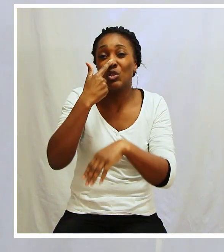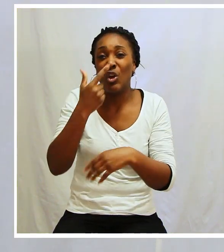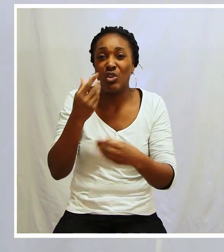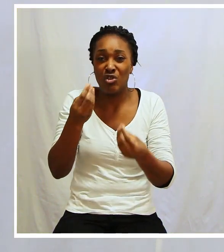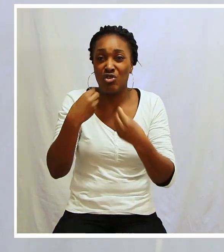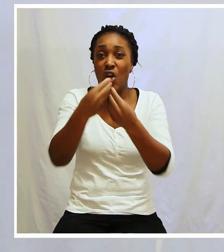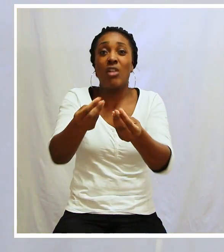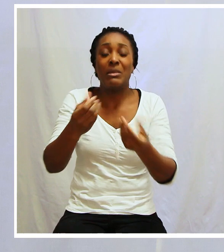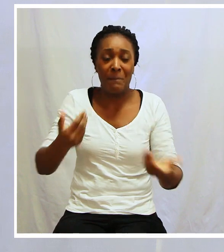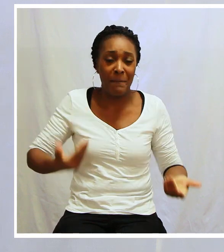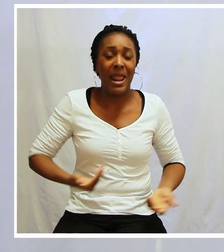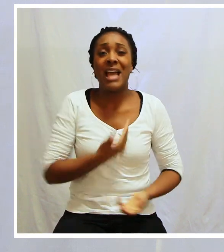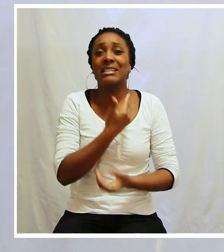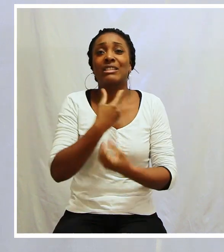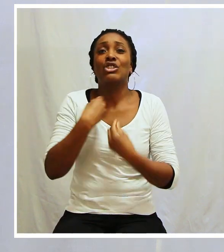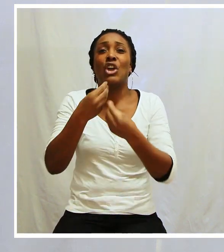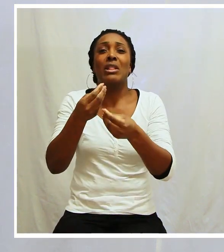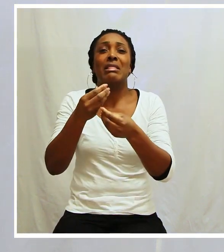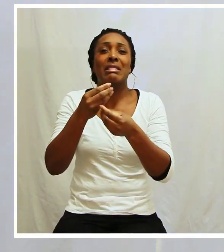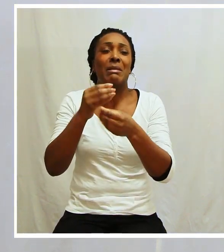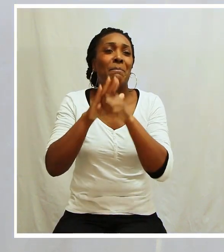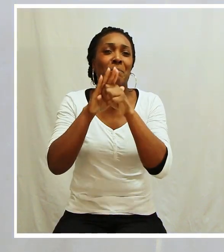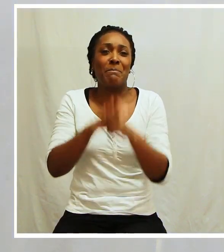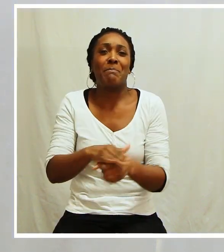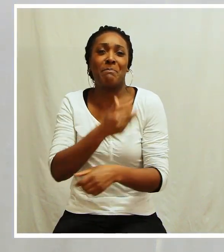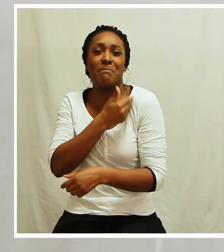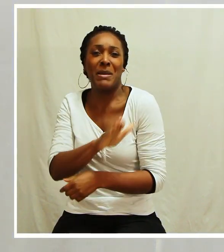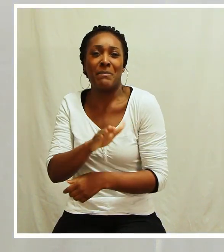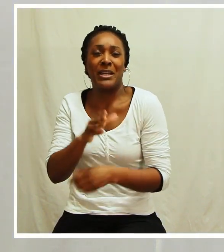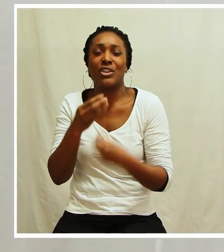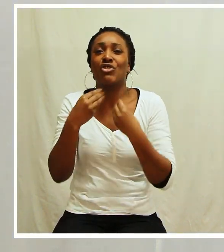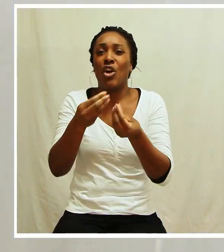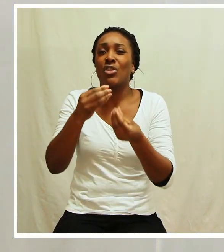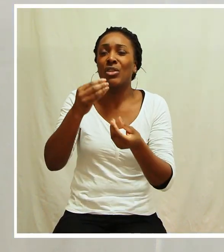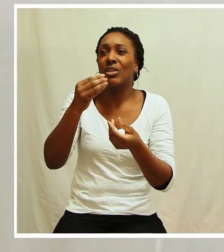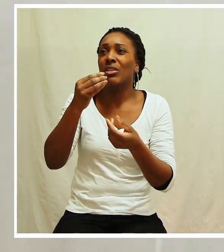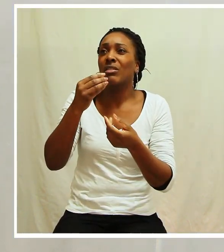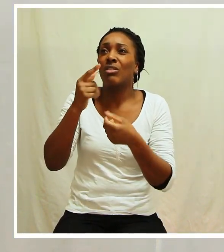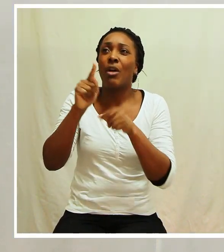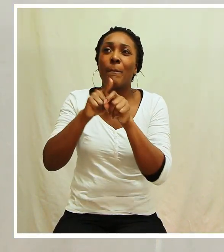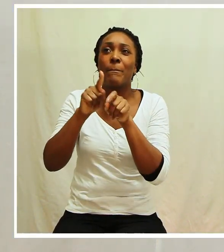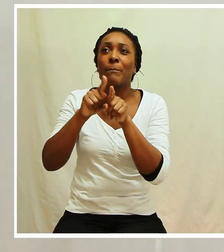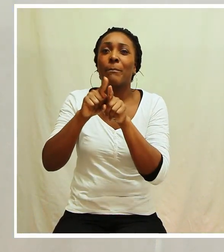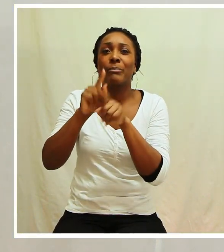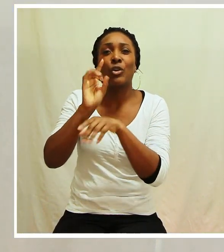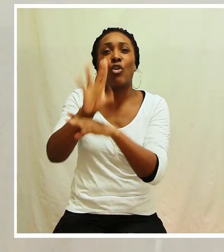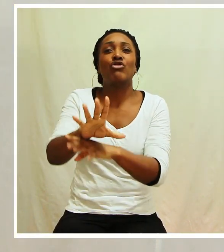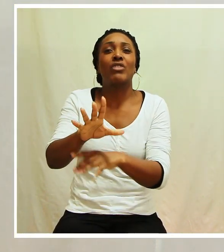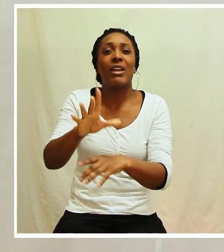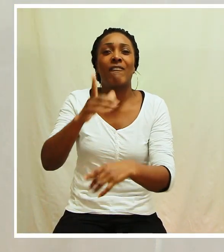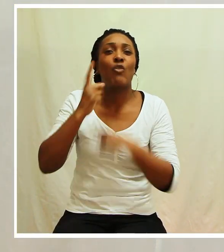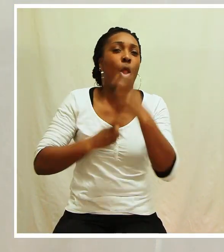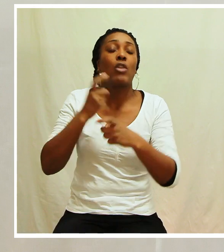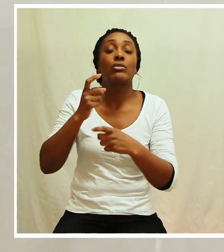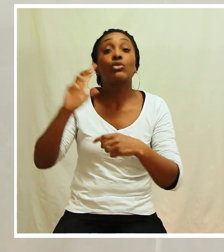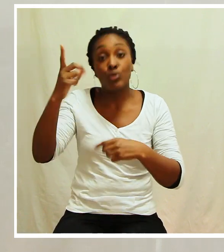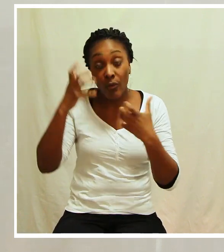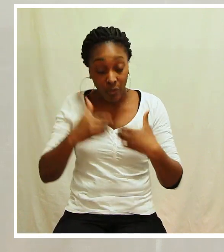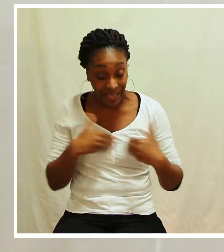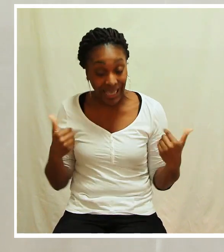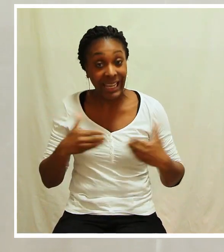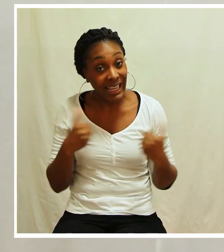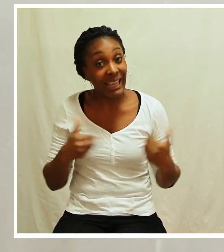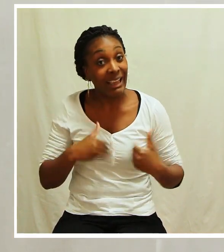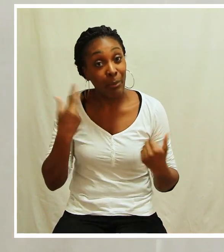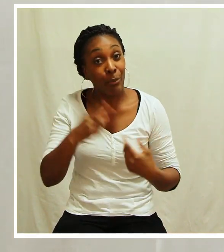d'abus en toi, une forme de mépris, de rejet et de violence, eh bien, Dieu veut guérir chaque blessure de ton cœur. Notre Dieu